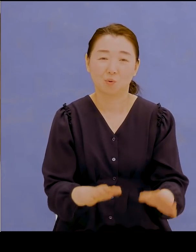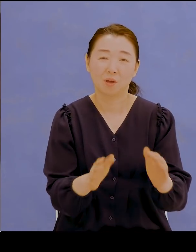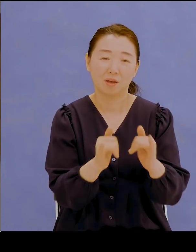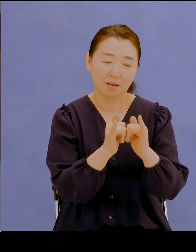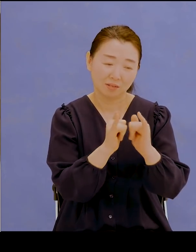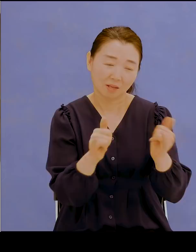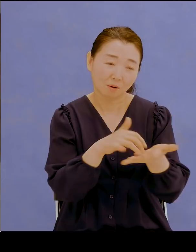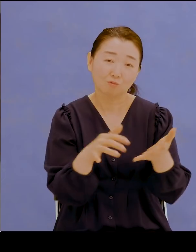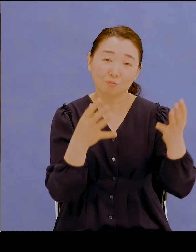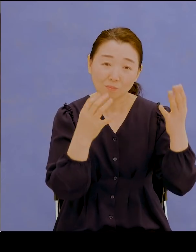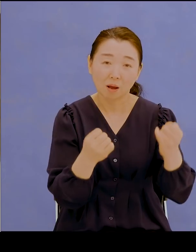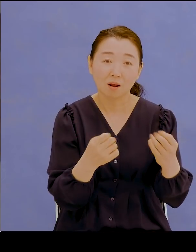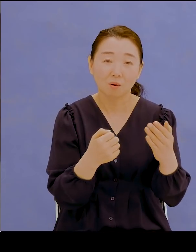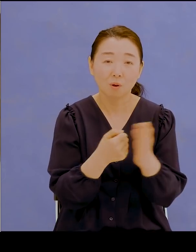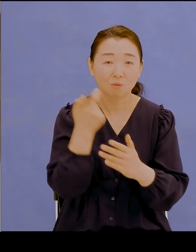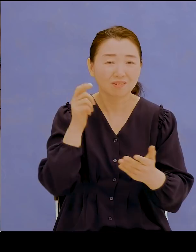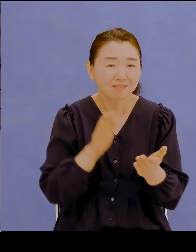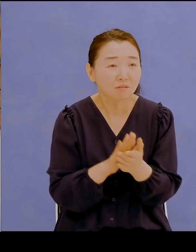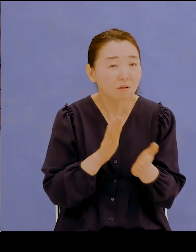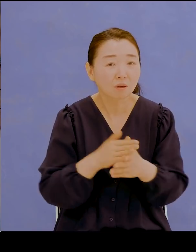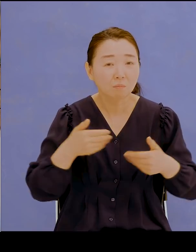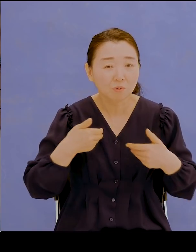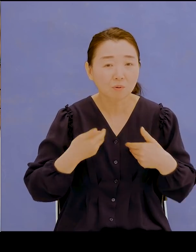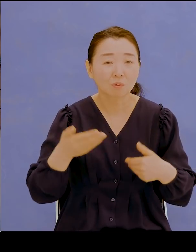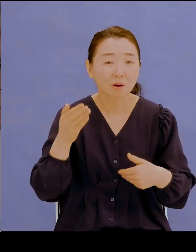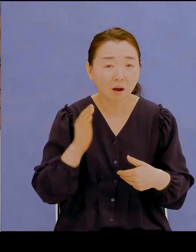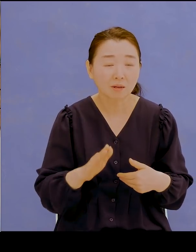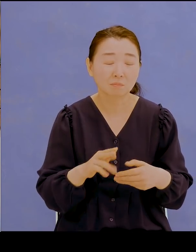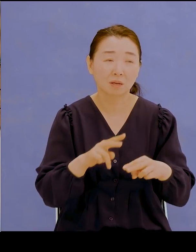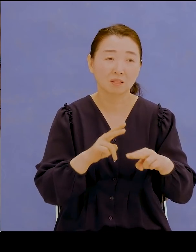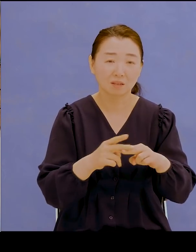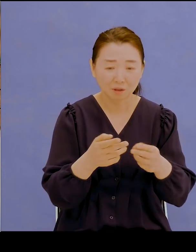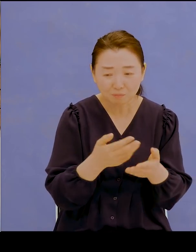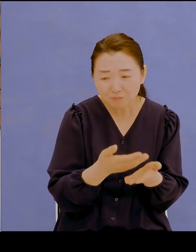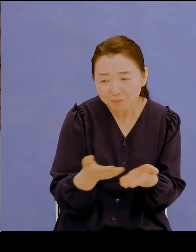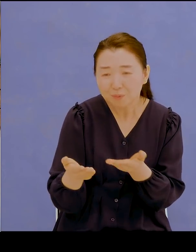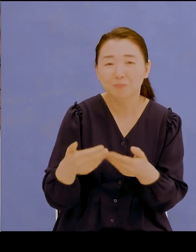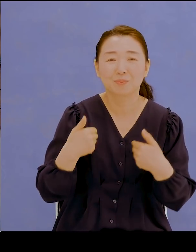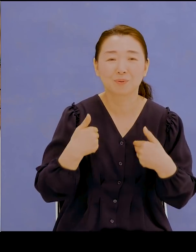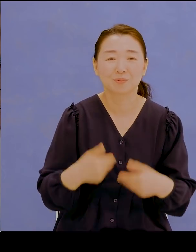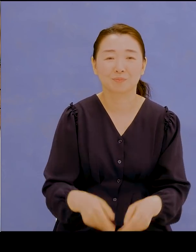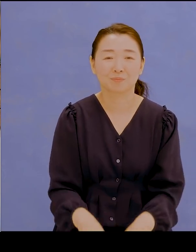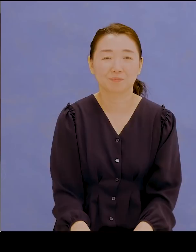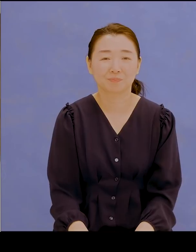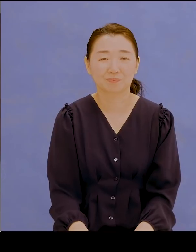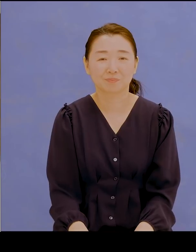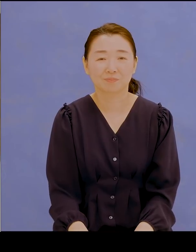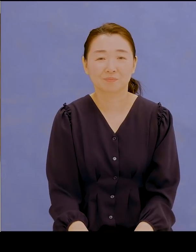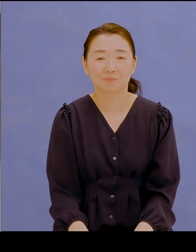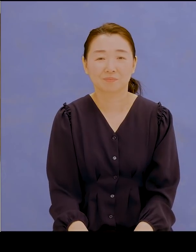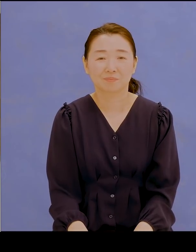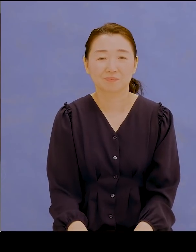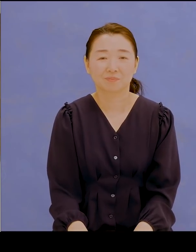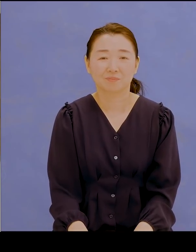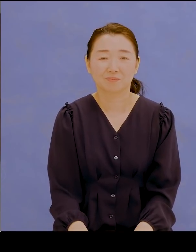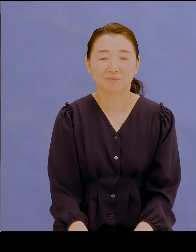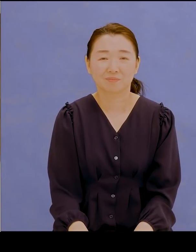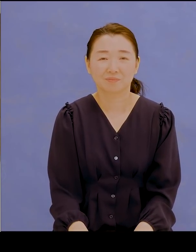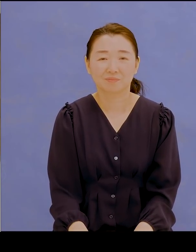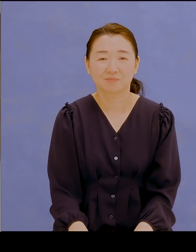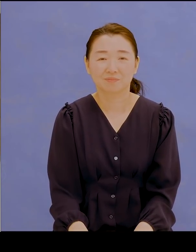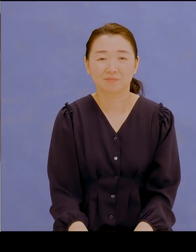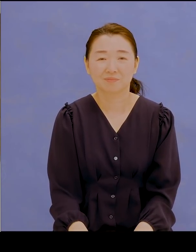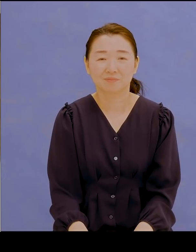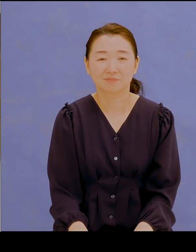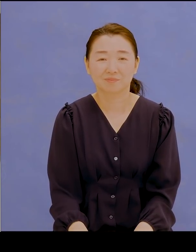인원이 많으니까 그리고 우리는 막 뜨겁게 해야 되는데 막 자리 비워주고 막 그래야 되잖아요 교회에서. 그렇죠. 예, 그래서 거기서 아주